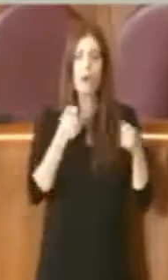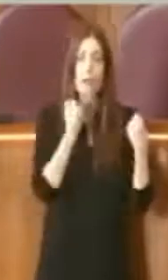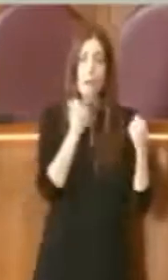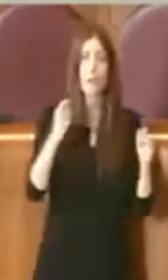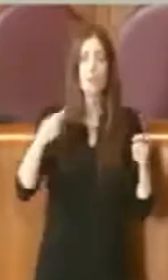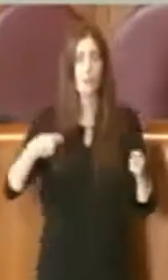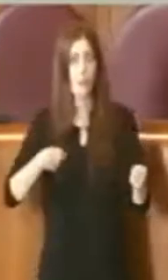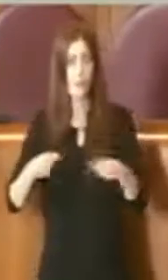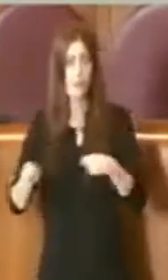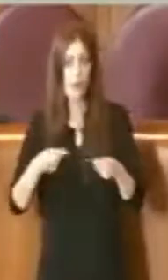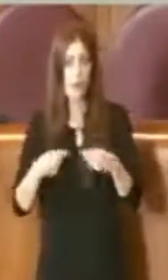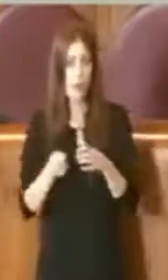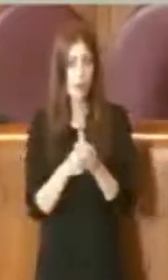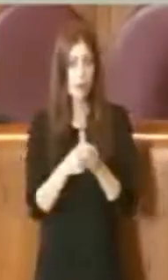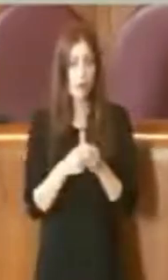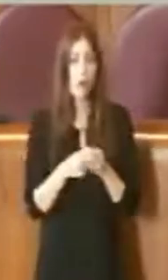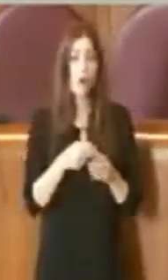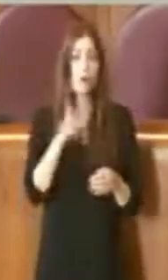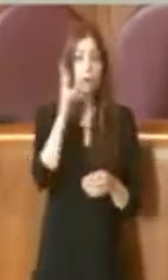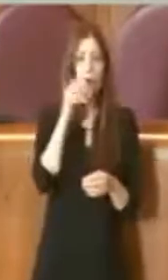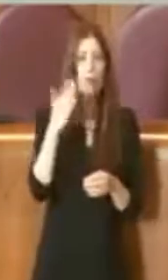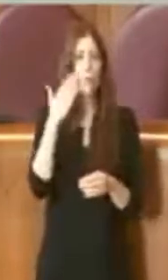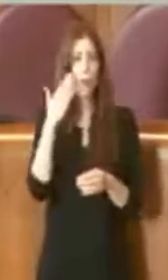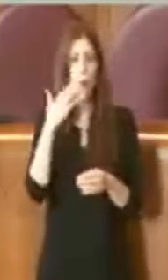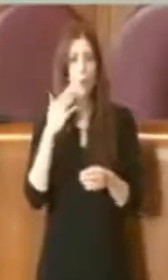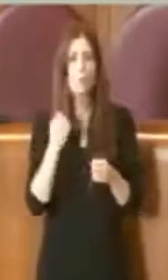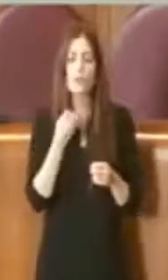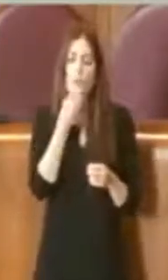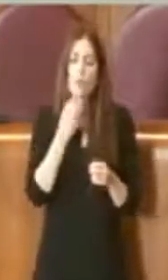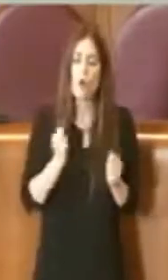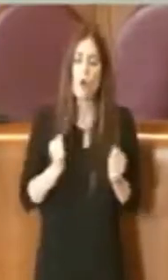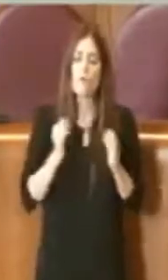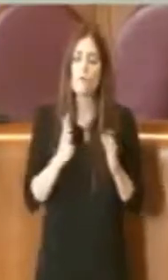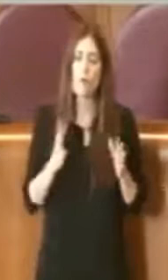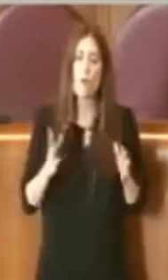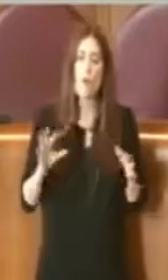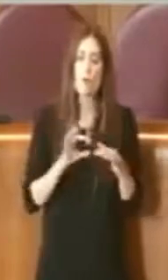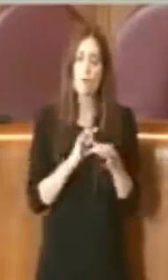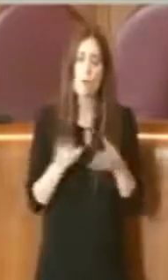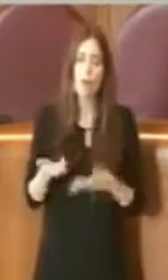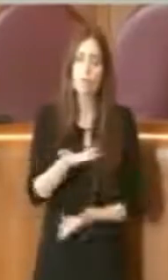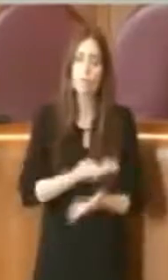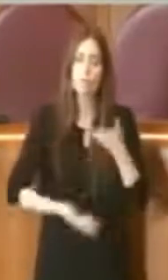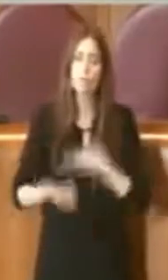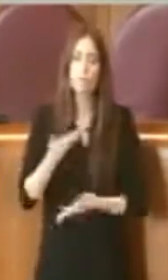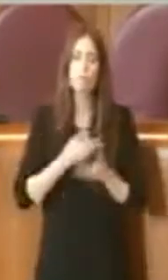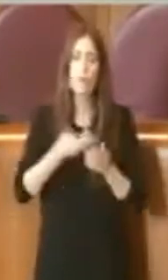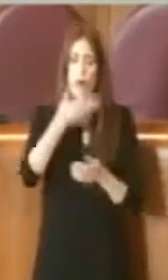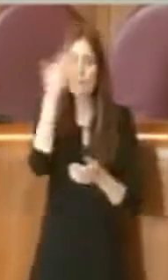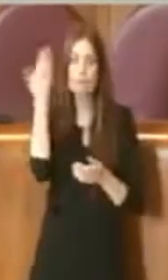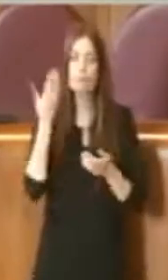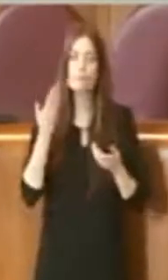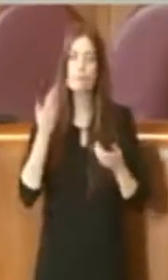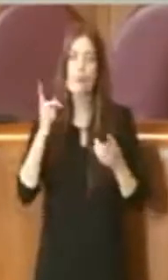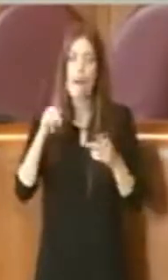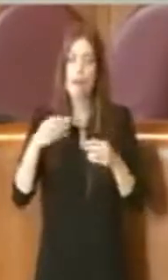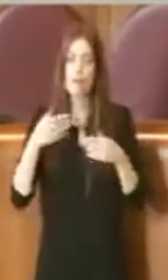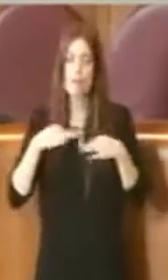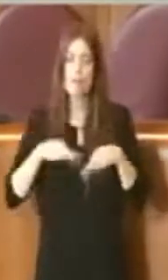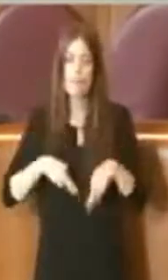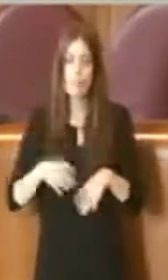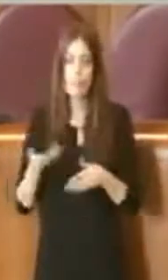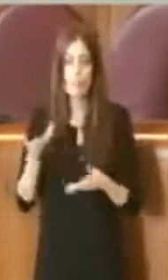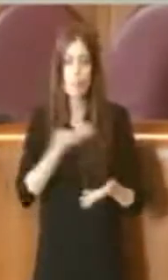la partecipazione di donne e uomini di buona volontà, nel rispetto del principio di leale collaborazione tra istituzioni e nel